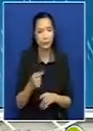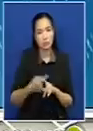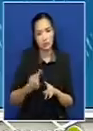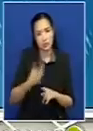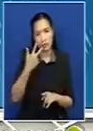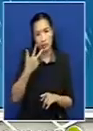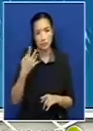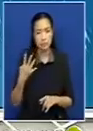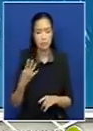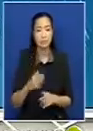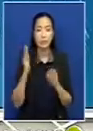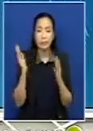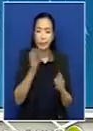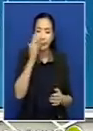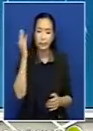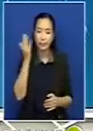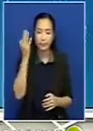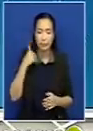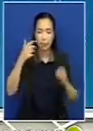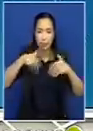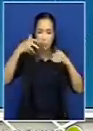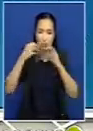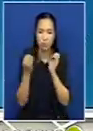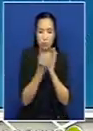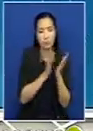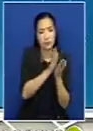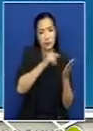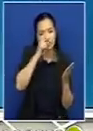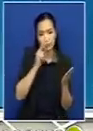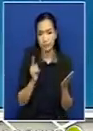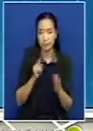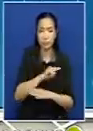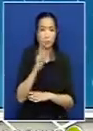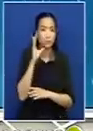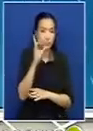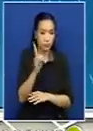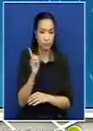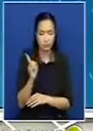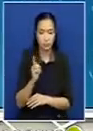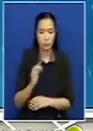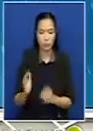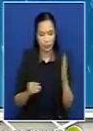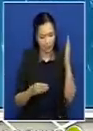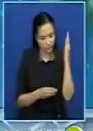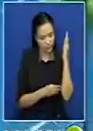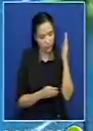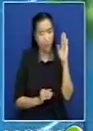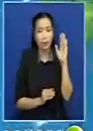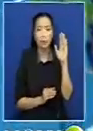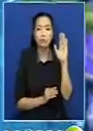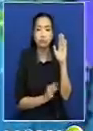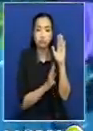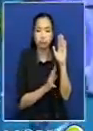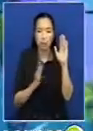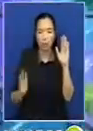วยกันครับขณะที่สภาพอากาศนั้นนะครับก็จะมีผลกระทบกับประเทศไทยครับตั้งแต่วันพรุ่งนี้ครับก็จะดึงลมทางด้านมรสุมตะวันตกเฉียงใต้ครับ